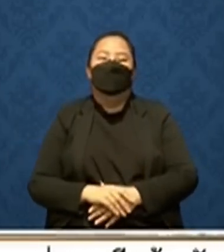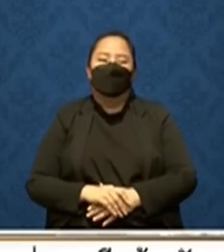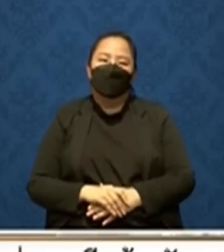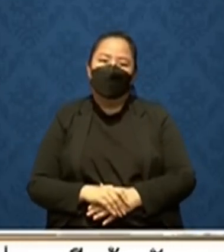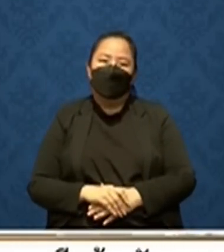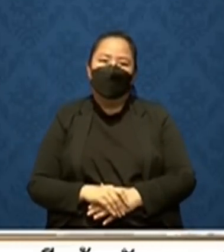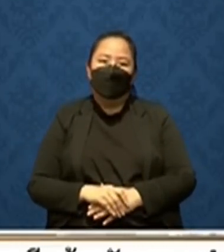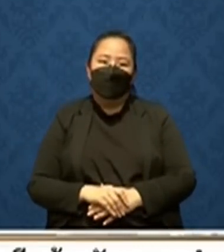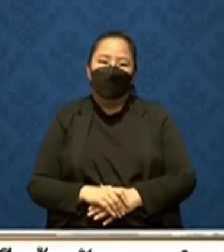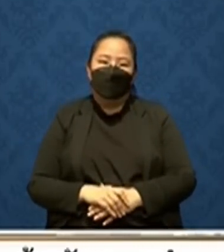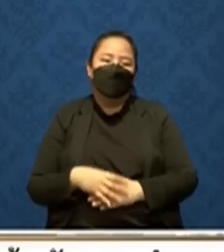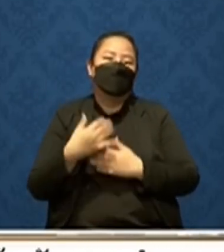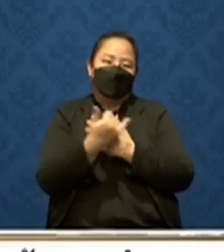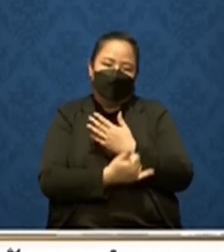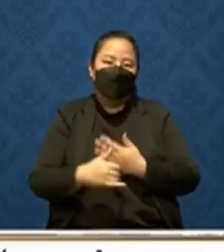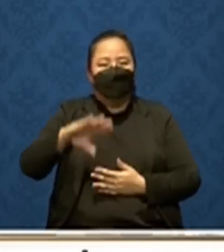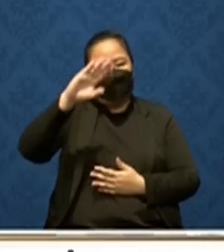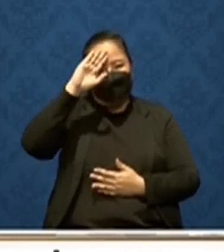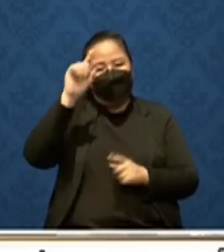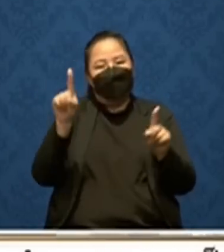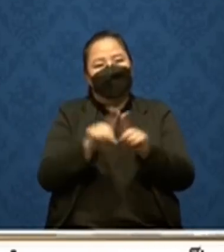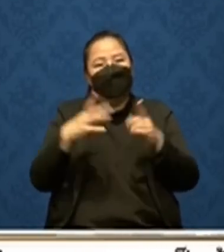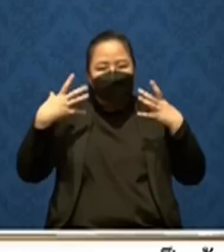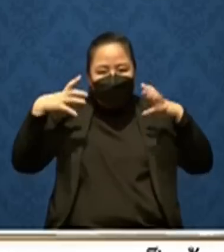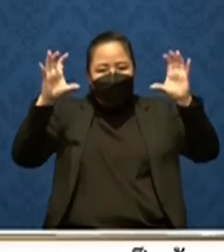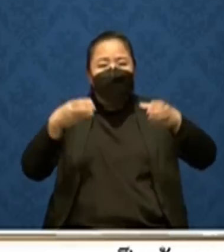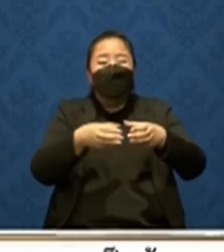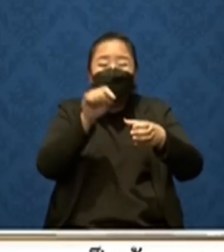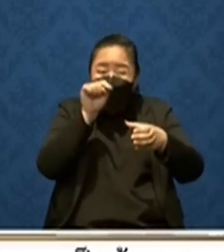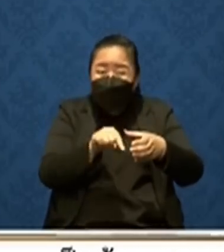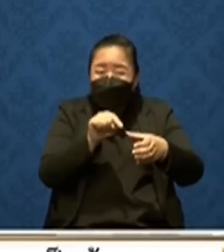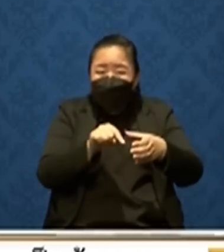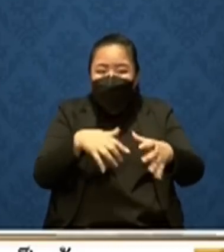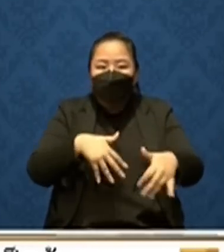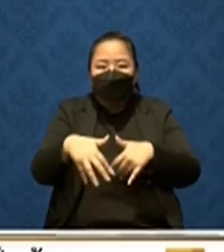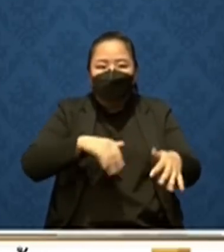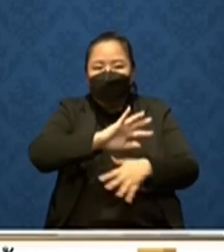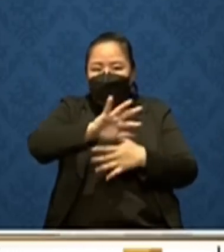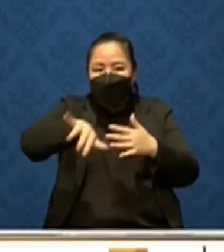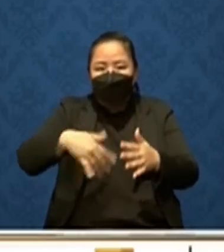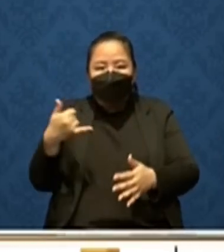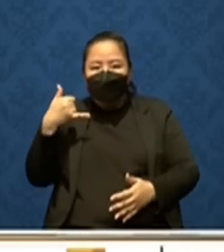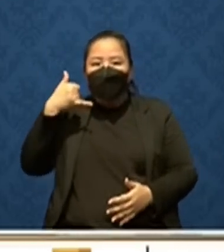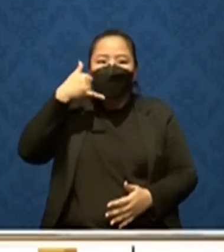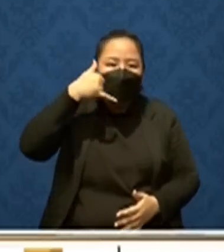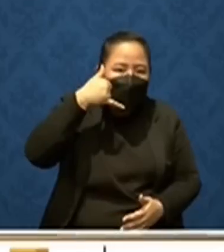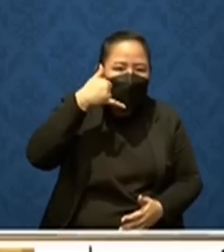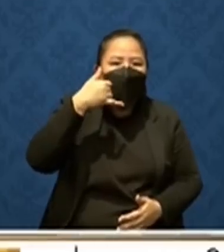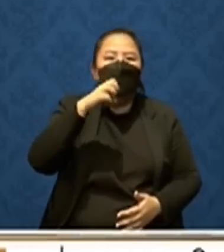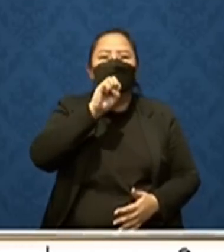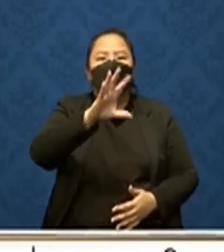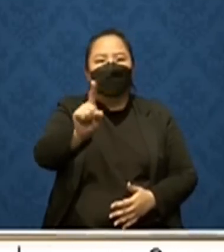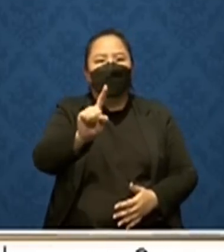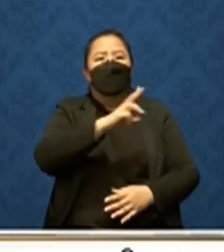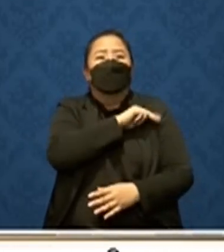ถ้าเป็นประเทศที่ป่วยเสมือนรัฐบาลชุดนี้ครับพี่น้องประชาชนทางบ้านเมื่อวานโทรศัพท์มาบอกผมเลยบอกว่า